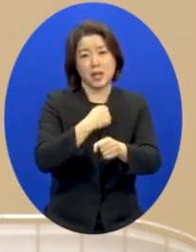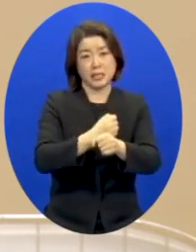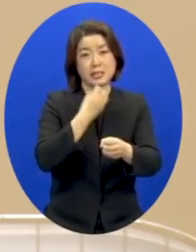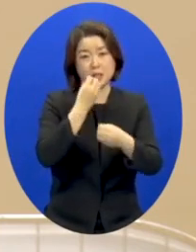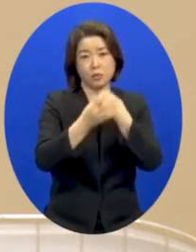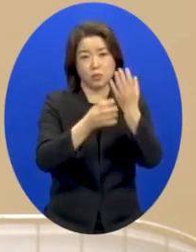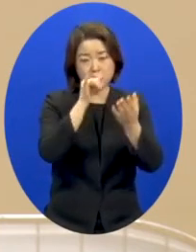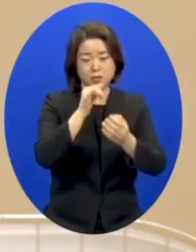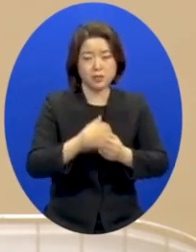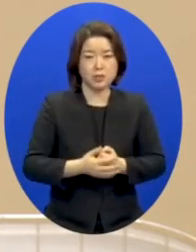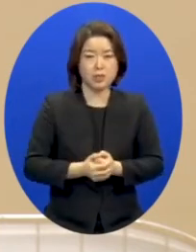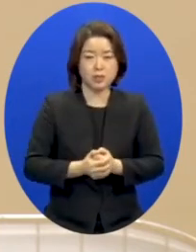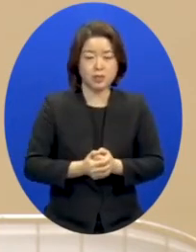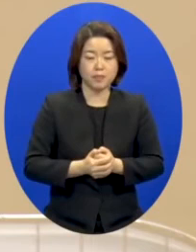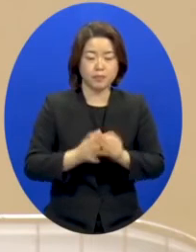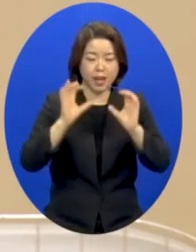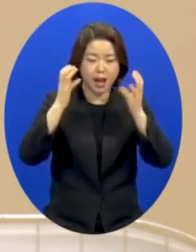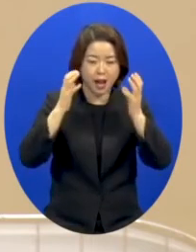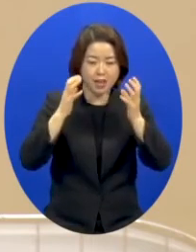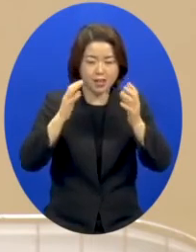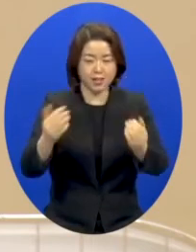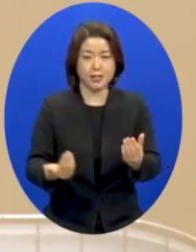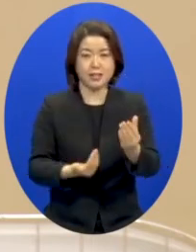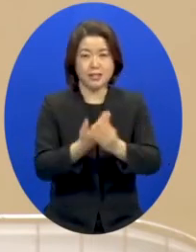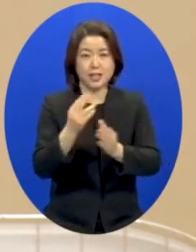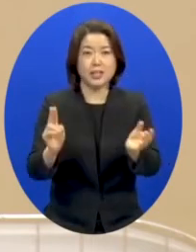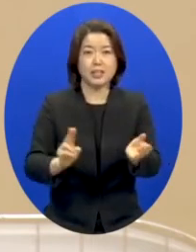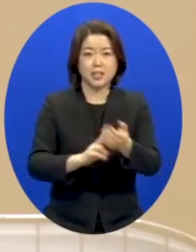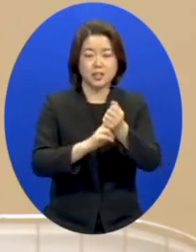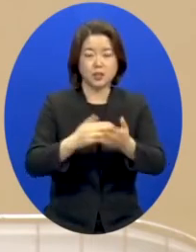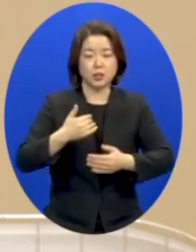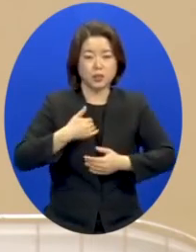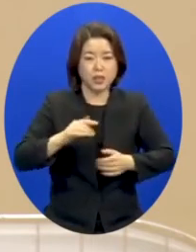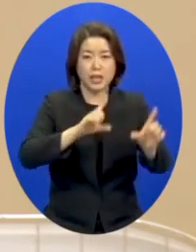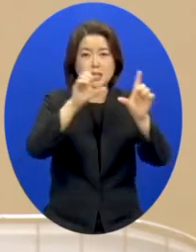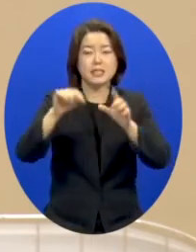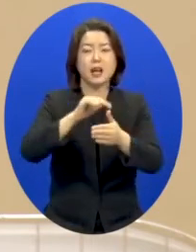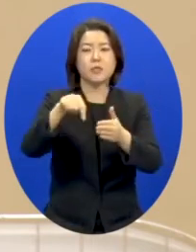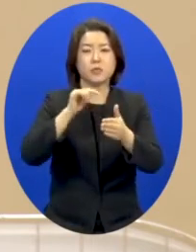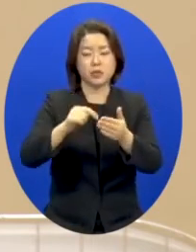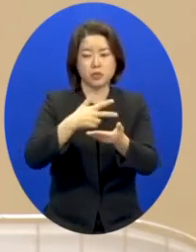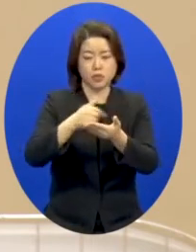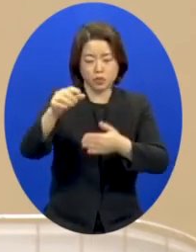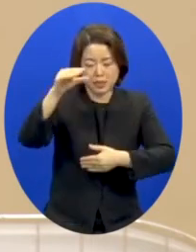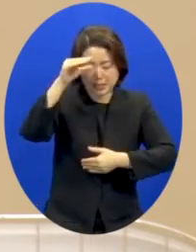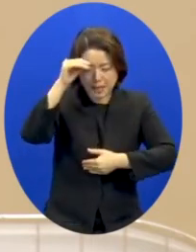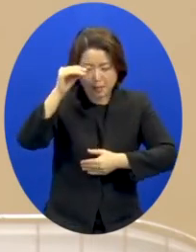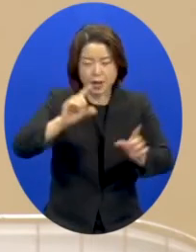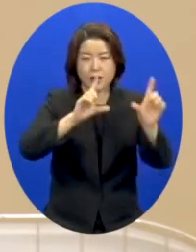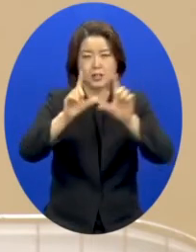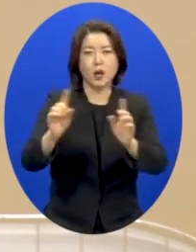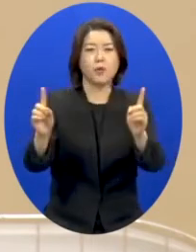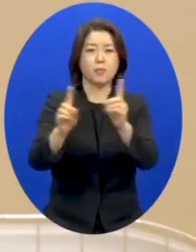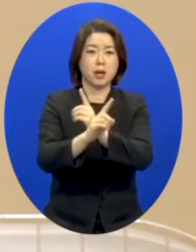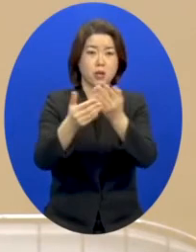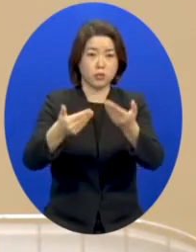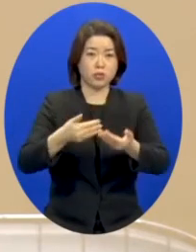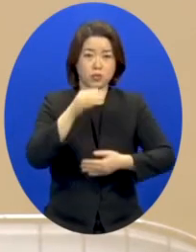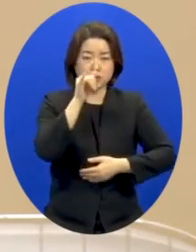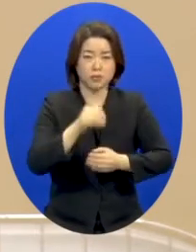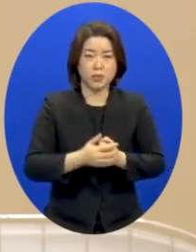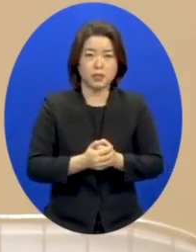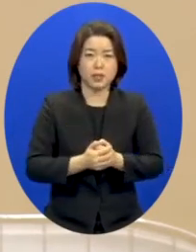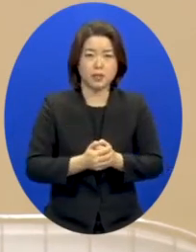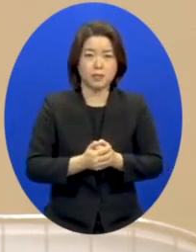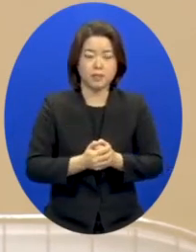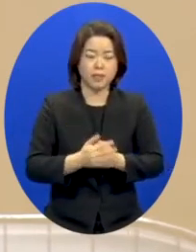유준이에게 벌어지고 있는 회복의 기적은 제 삶에서도 주님을 닮아가는 삶으로 바꾸어 주셨습니다. 전에는